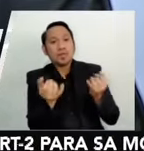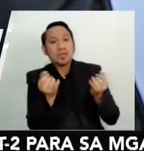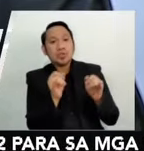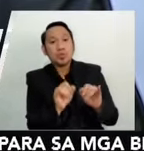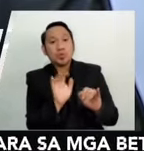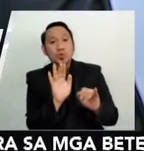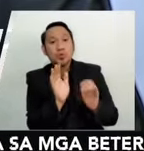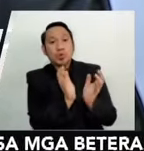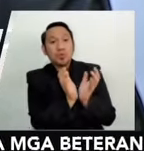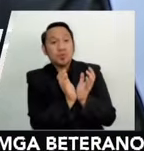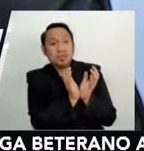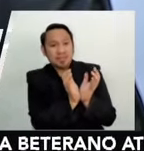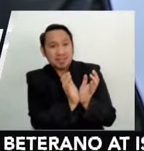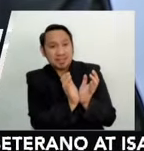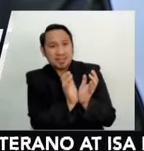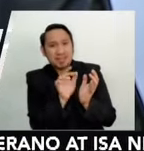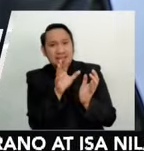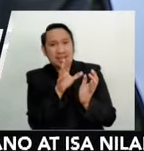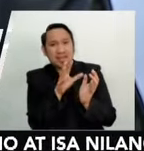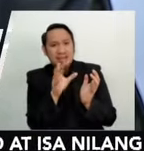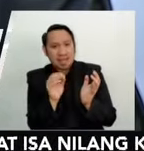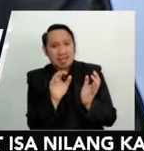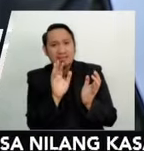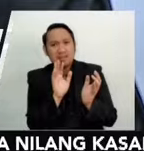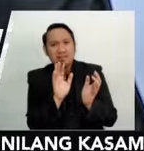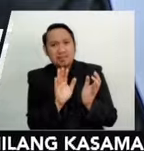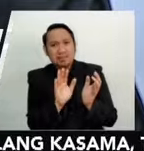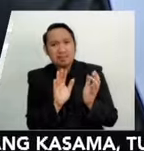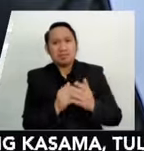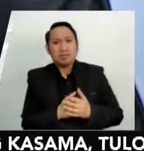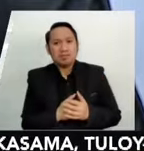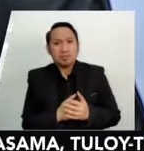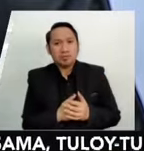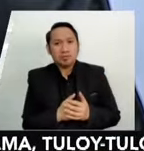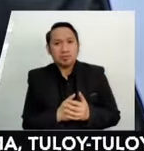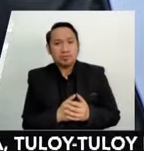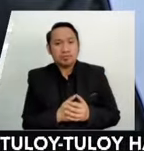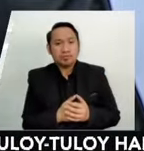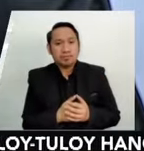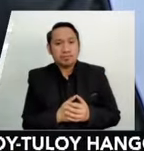are allegations, I said earlier, of criminal activities.